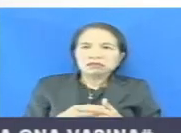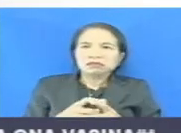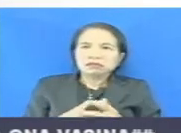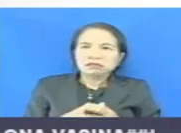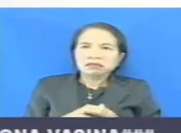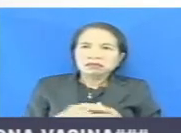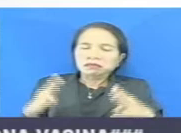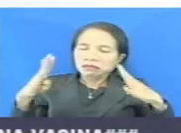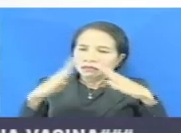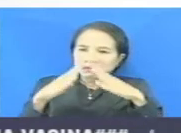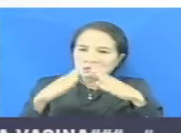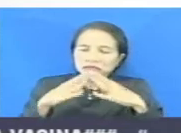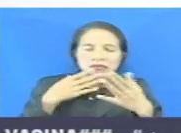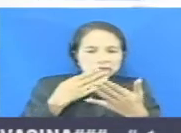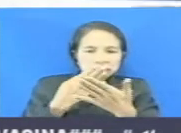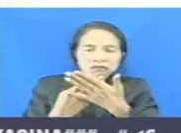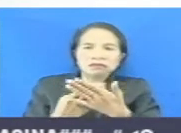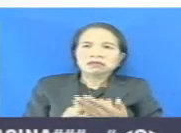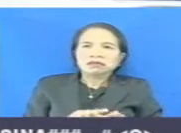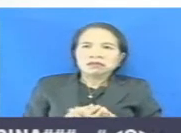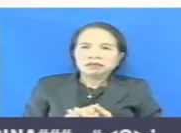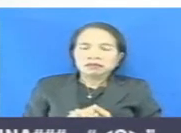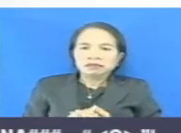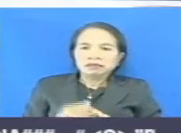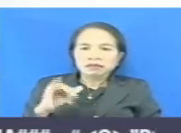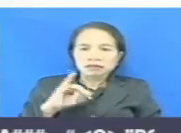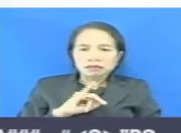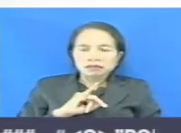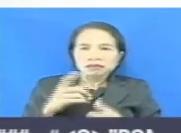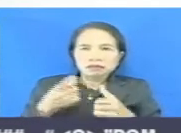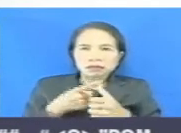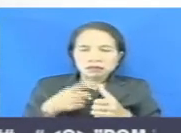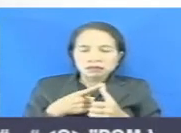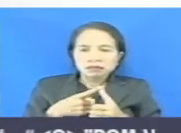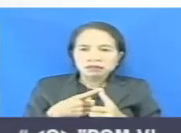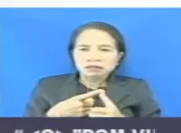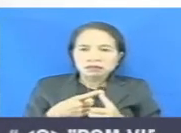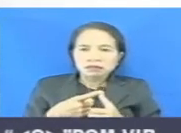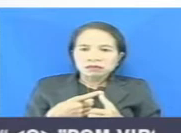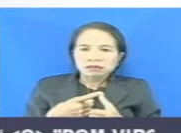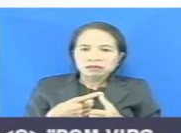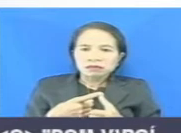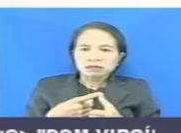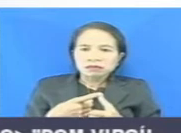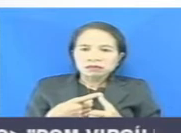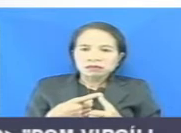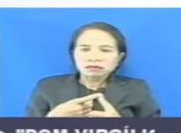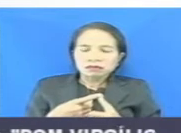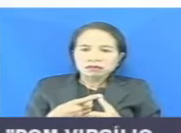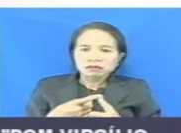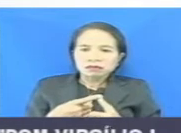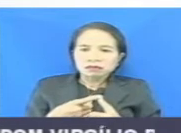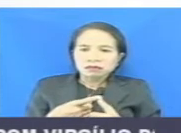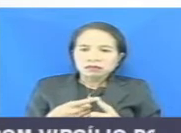ne kapital ida ke dia ne mak sai hanesan bahau primeru sai hanesan pontu ide ne be mak